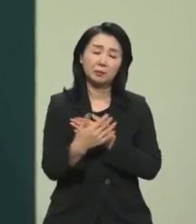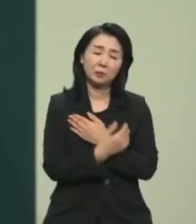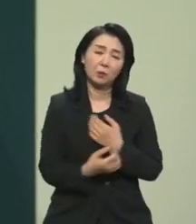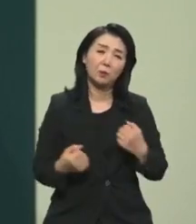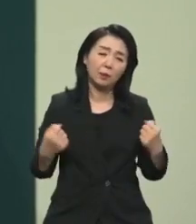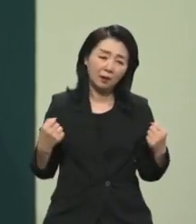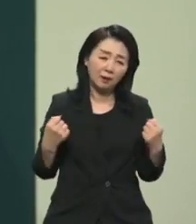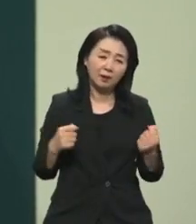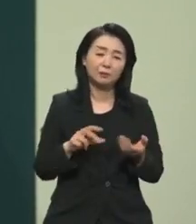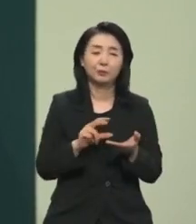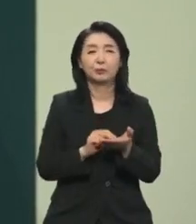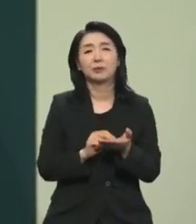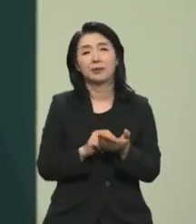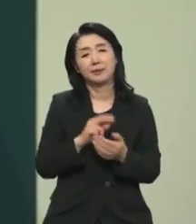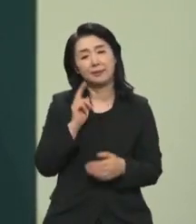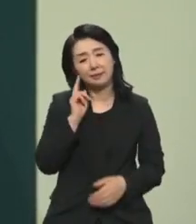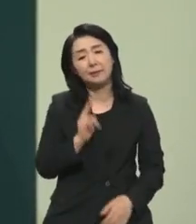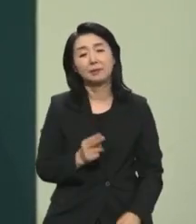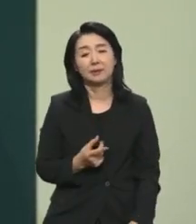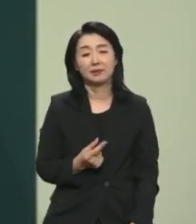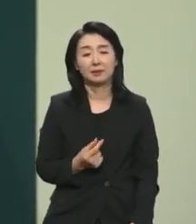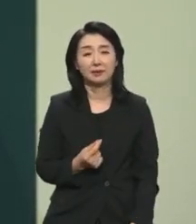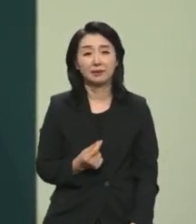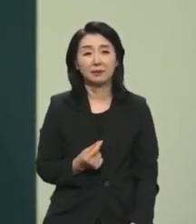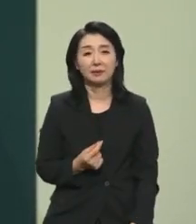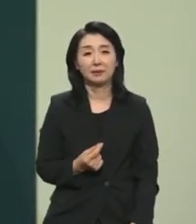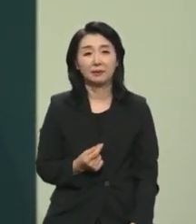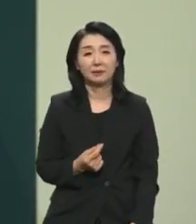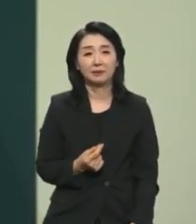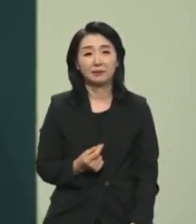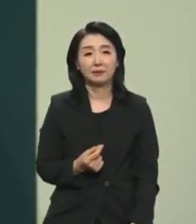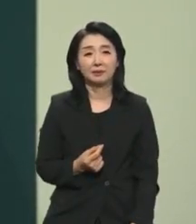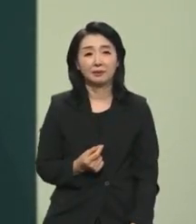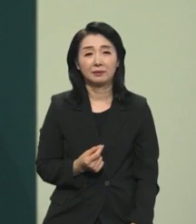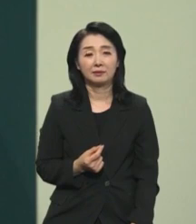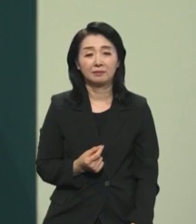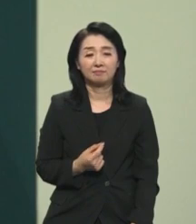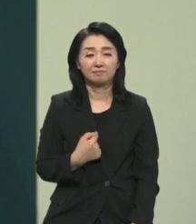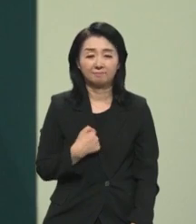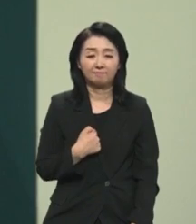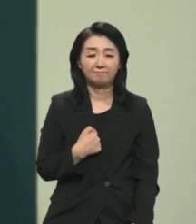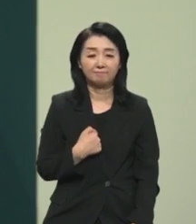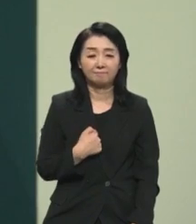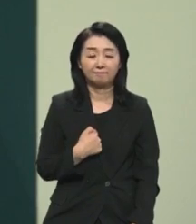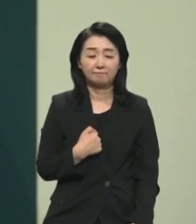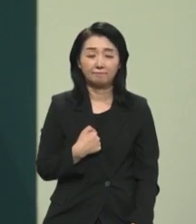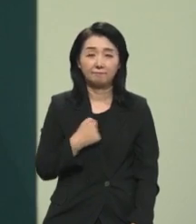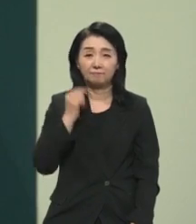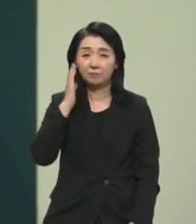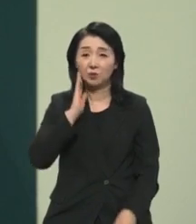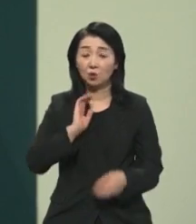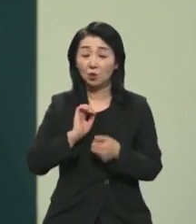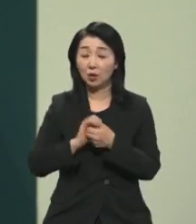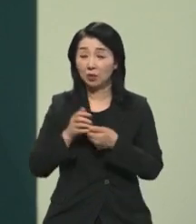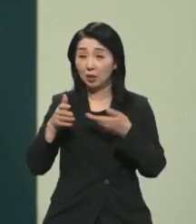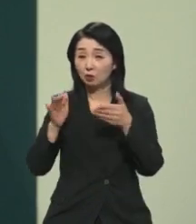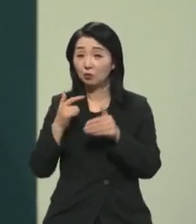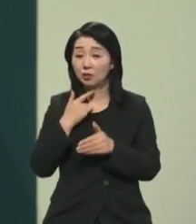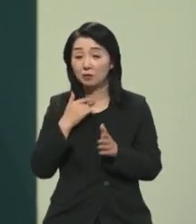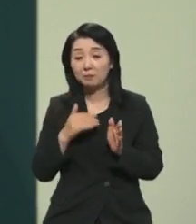굉장히 문제가 있어요 지금 그래서 저도 사실 우리 청와대 출신